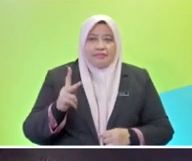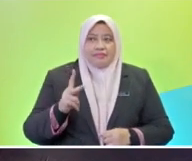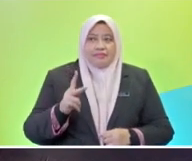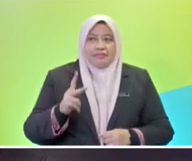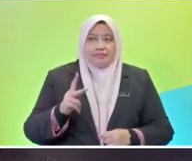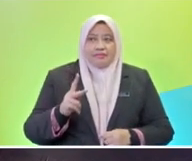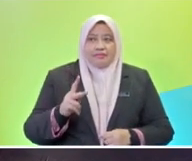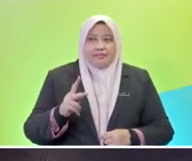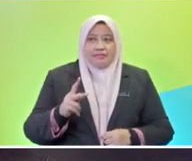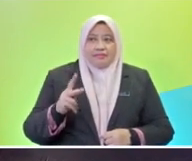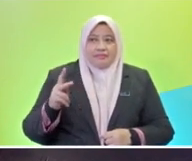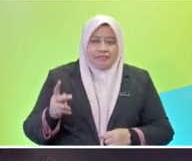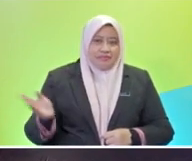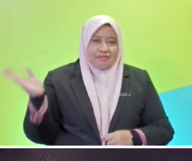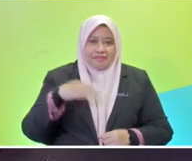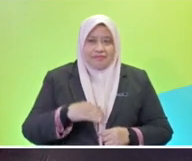Makan apa, cikgu? Salam dulu, cikgu.